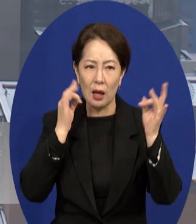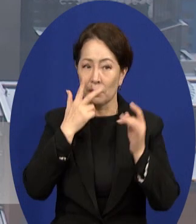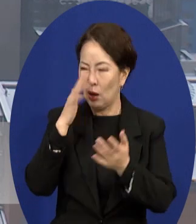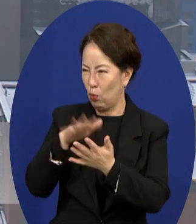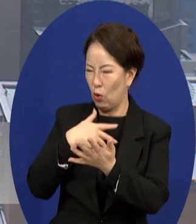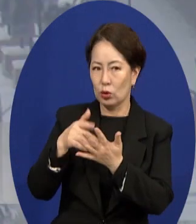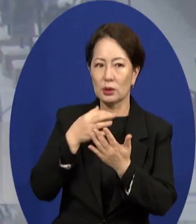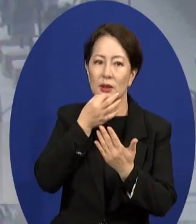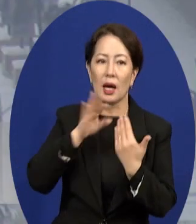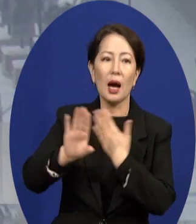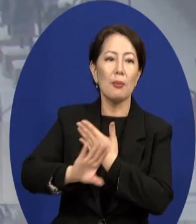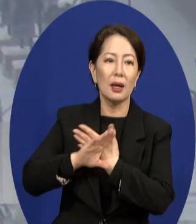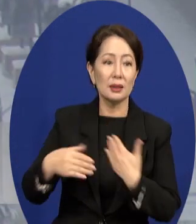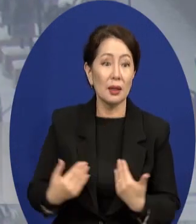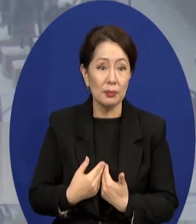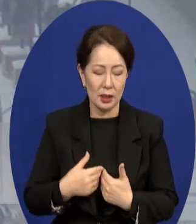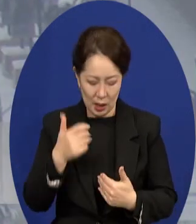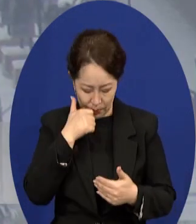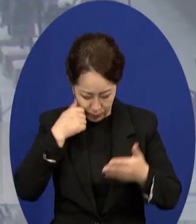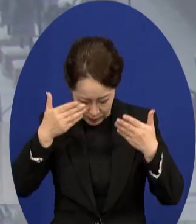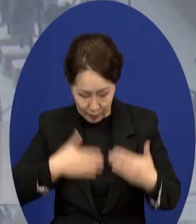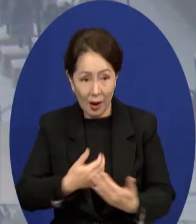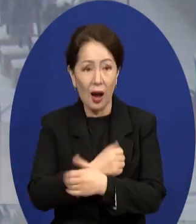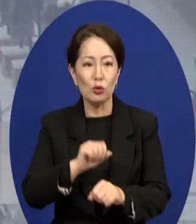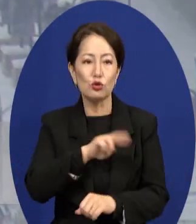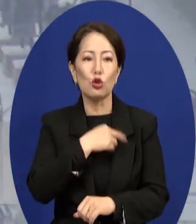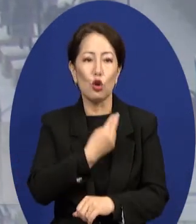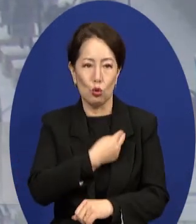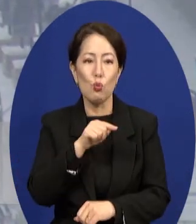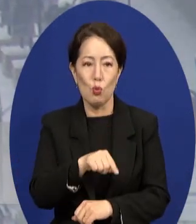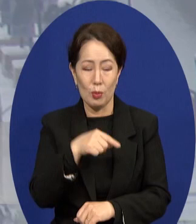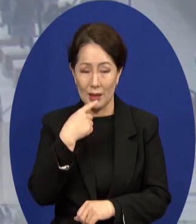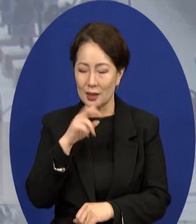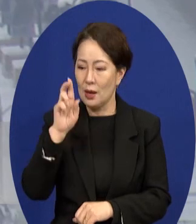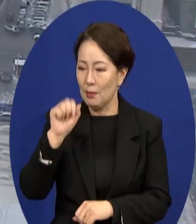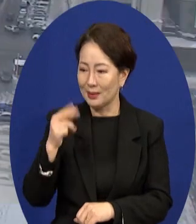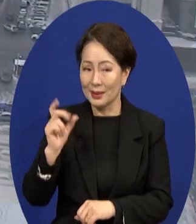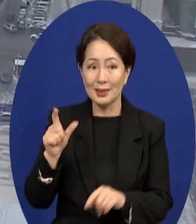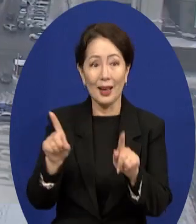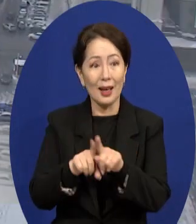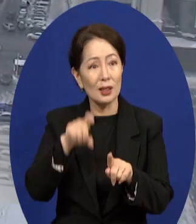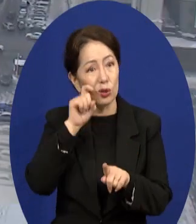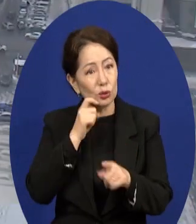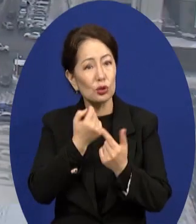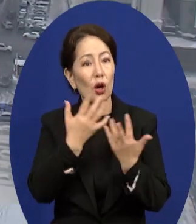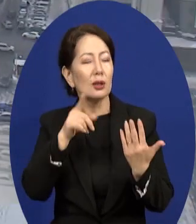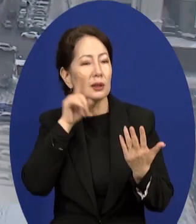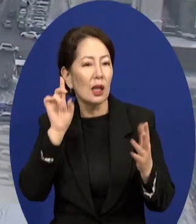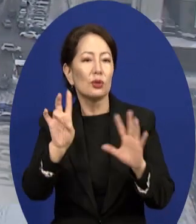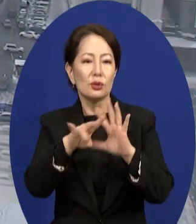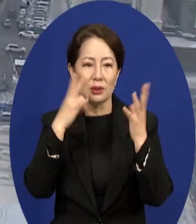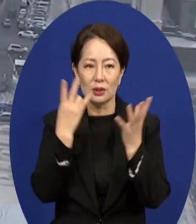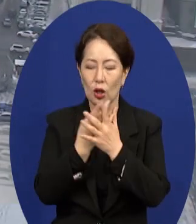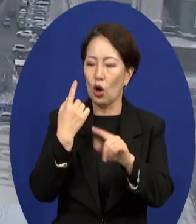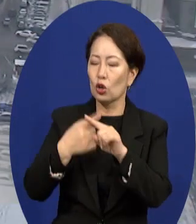бохирдлоос ангид амьдрах нь түүний хувьд эрүүл мэндэ аварсан зоригтой алхам гэж үлэ. Бат цэцэг өөршгөө хүсэлтэй олон залуусыг нэгтгэж